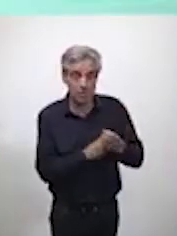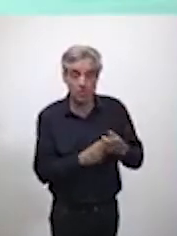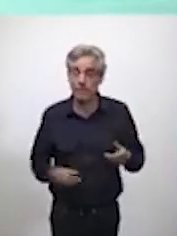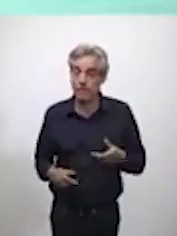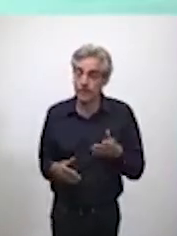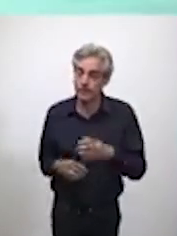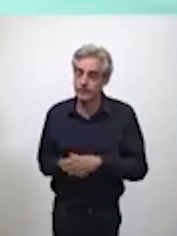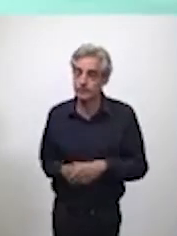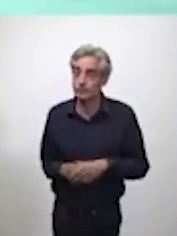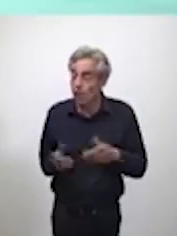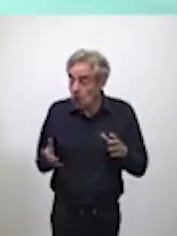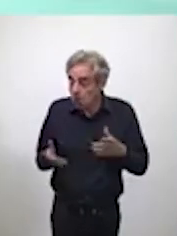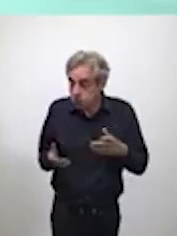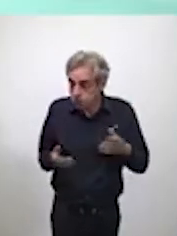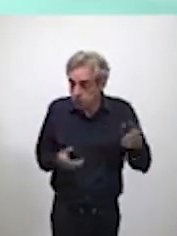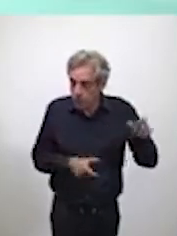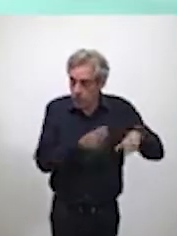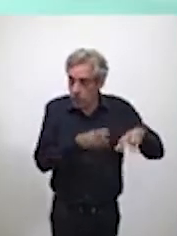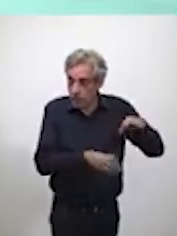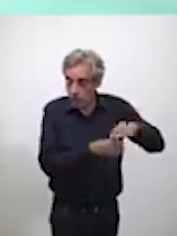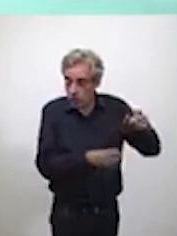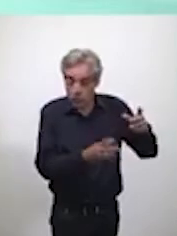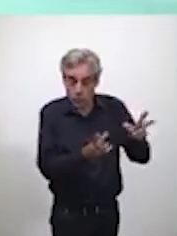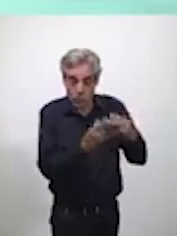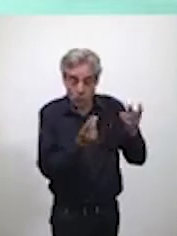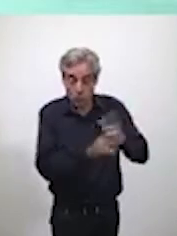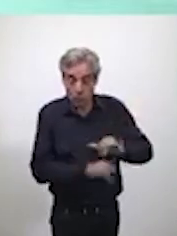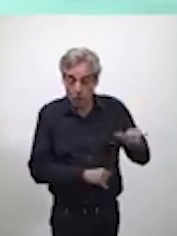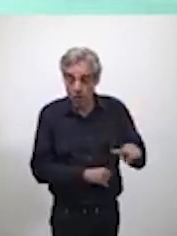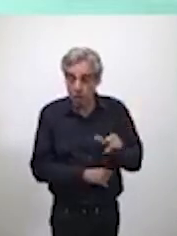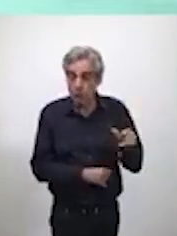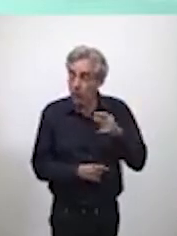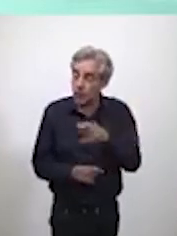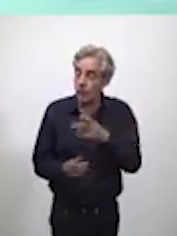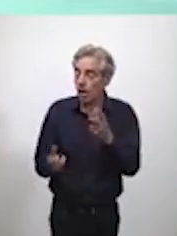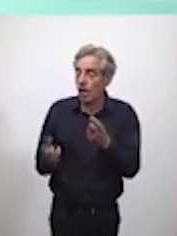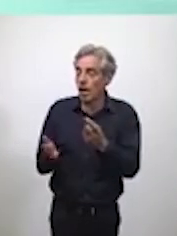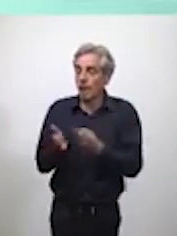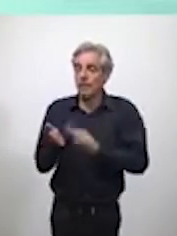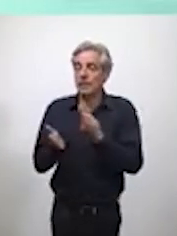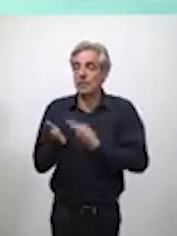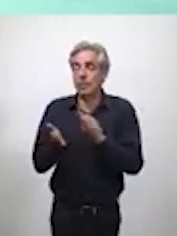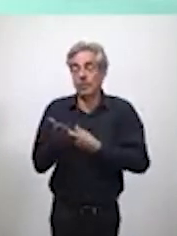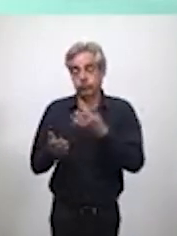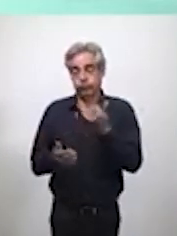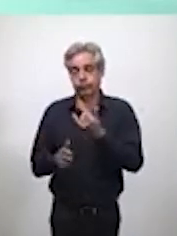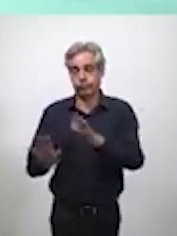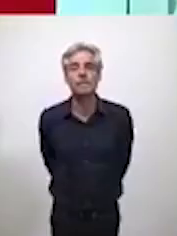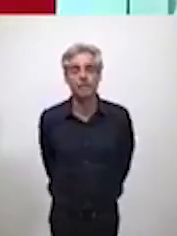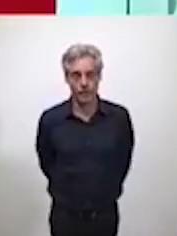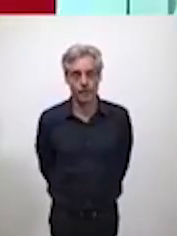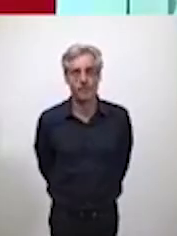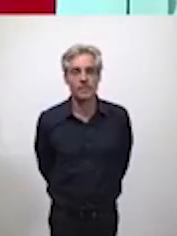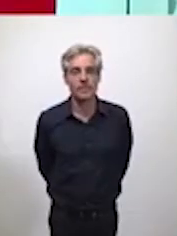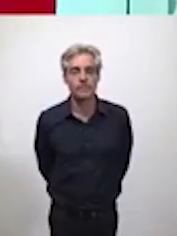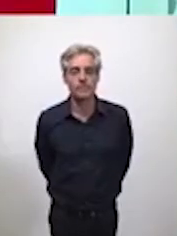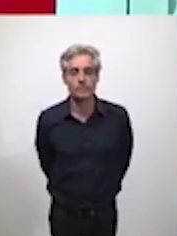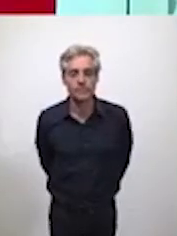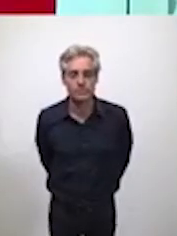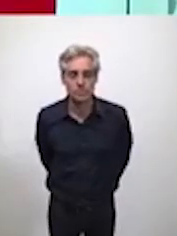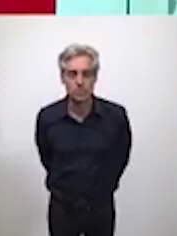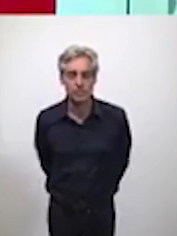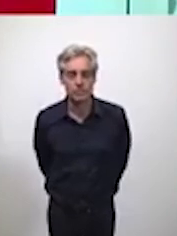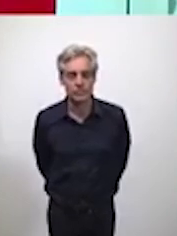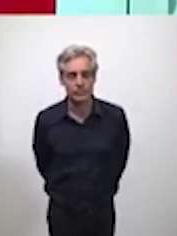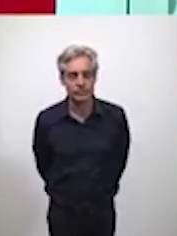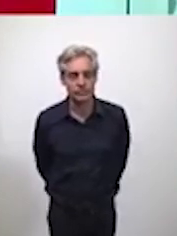et Monsieur Cazenave qui revenez systématiquement pour répéter la même chose, conseil municipal après conseil municipal. Et pour vraiment clôturer